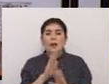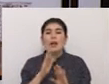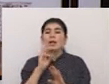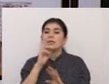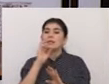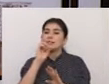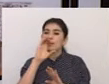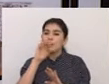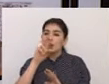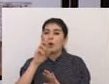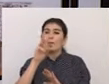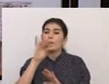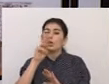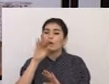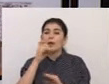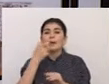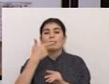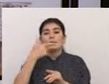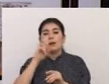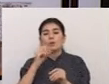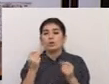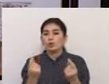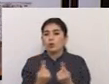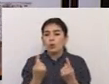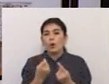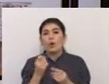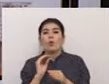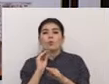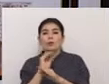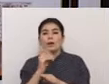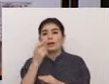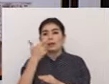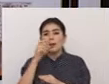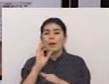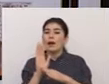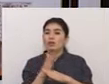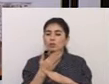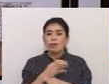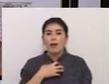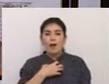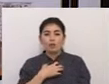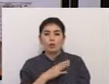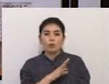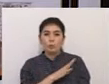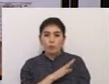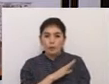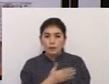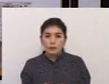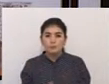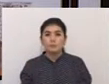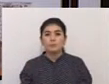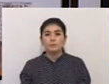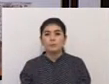kesimlik shaklining miqdori gaplarni sodda va qo'shma gaplarga ajratishga asos bo'ladi.